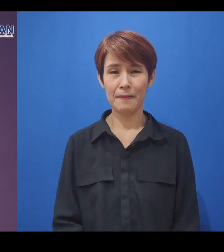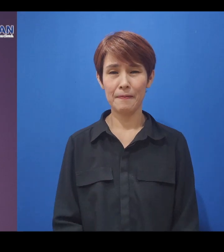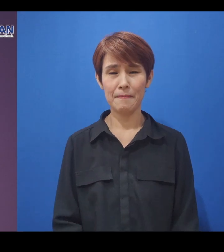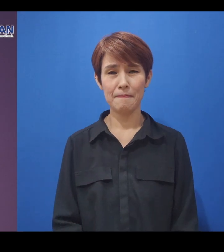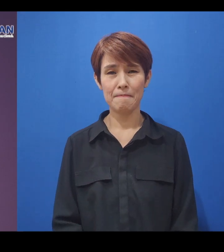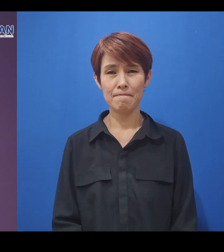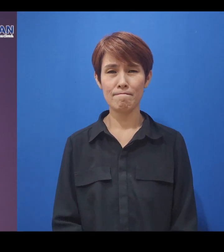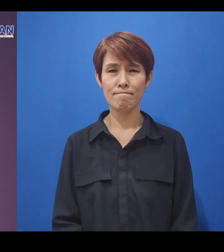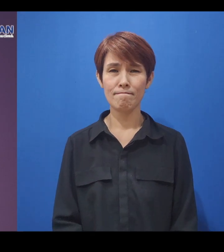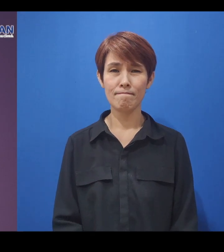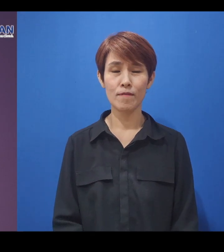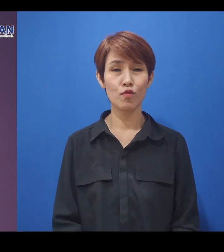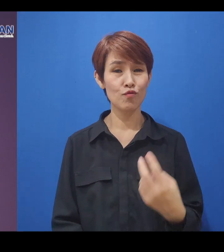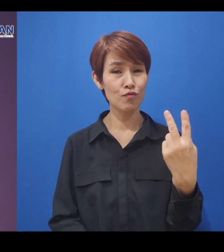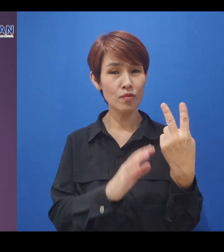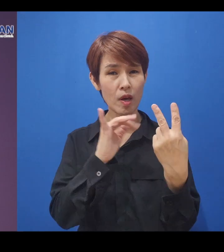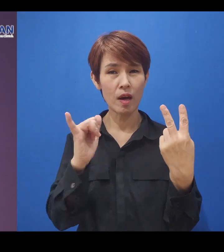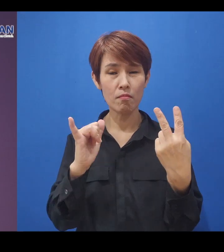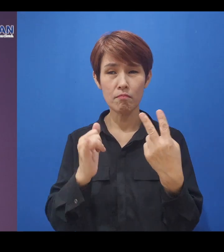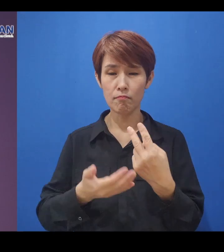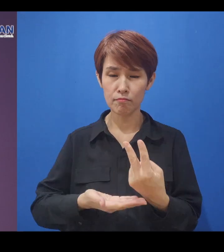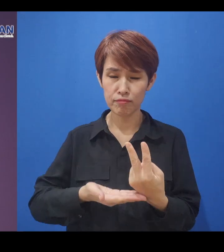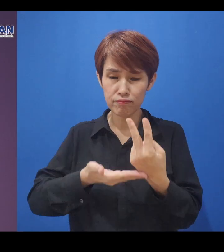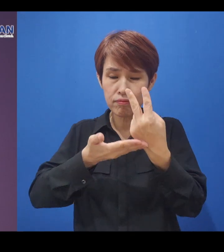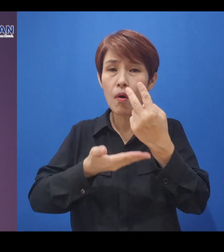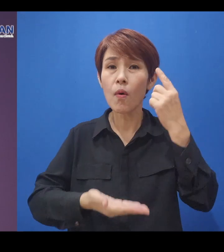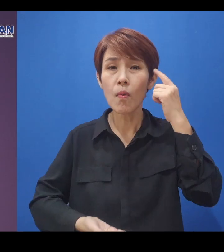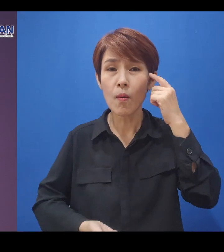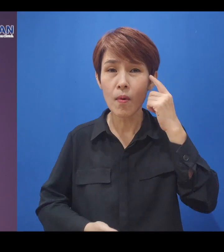어떻게 이렇게 바울과 바나바는 높여졌죠?